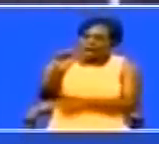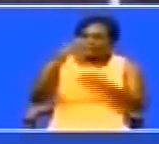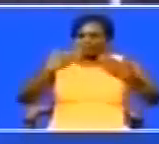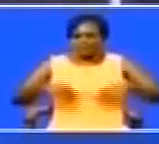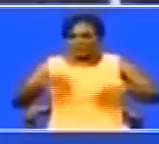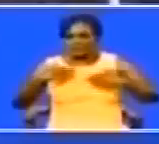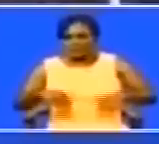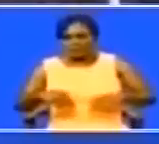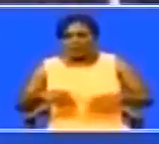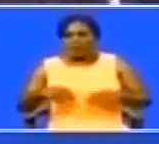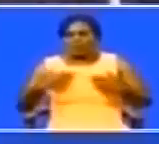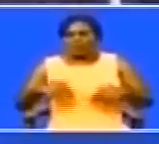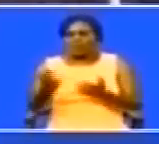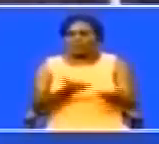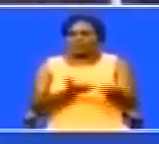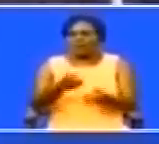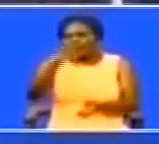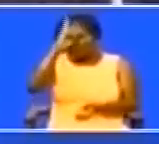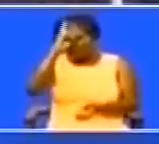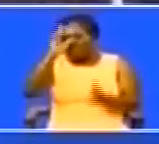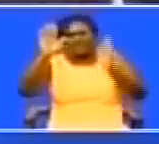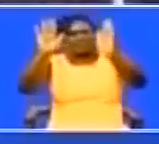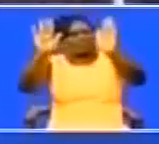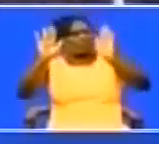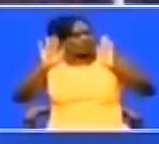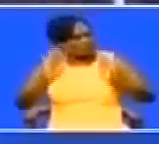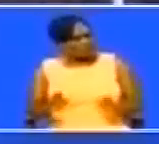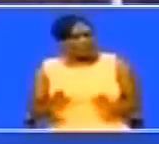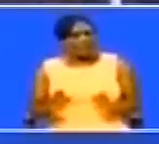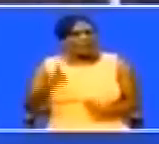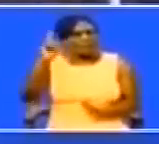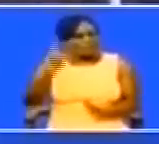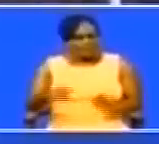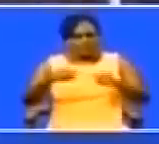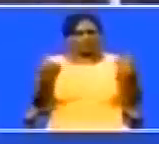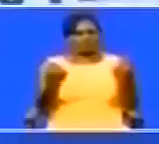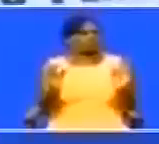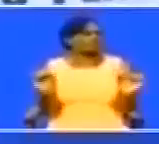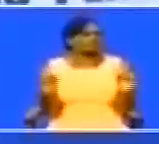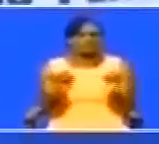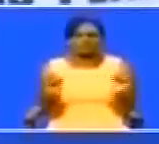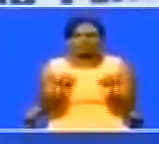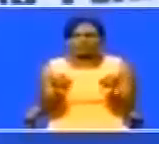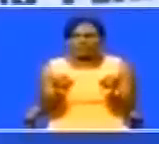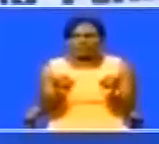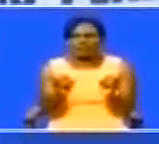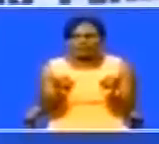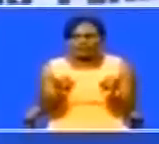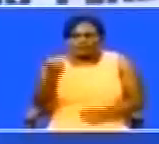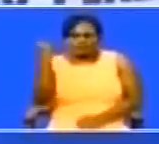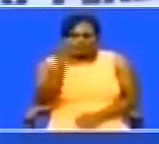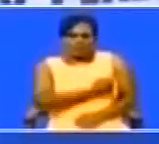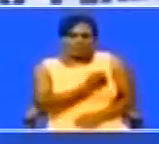hii maovisa ambaye tuko naye police ni watu ya maana, si ya kwamba lazima tukosane tufanye chochote. So was he stabbed on the